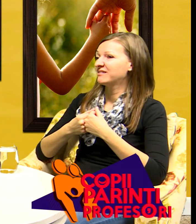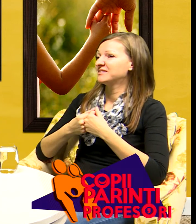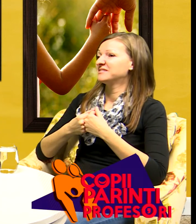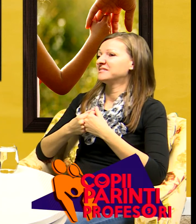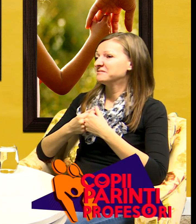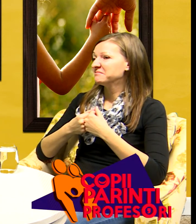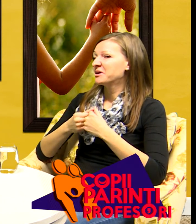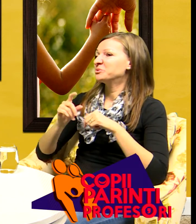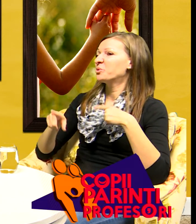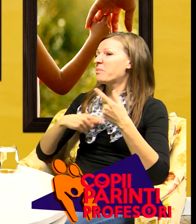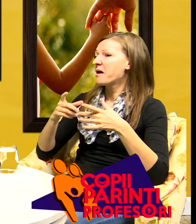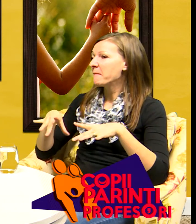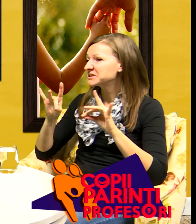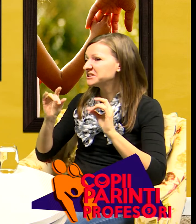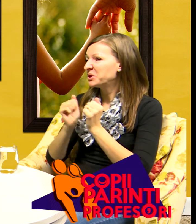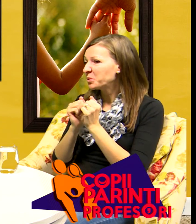Prietenii. De la prieteni.